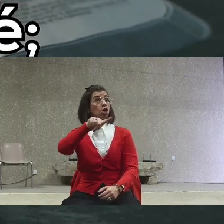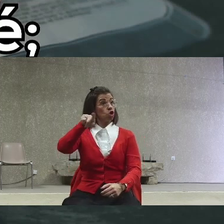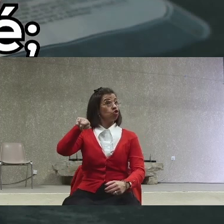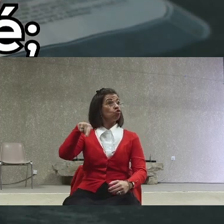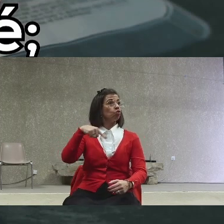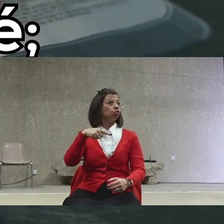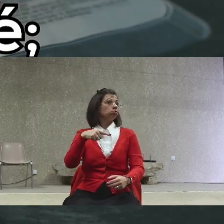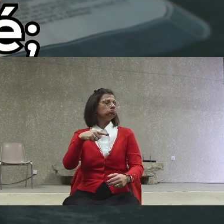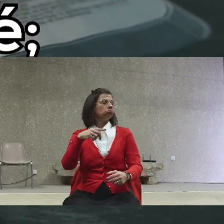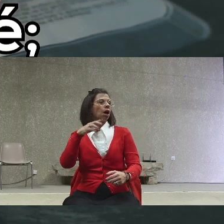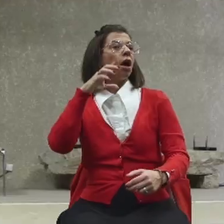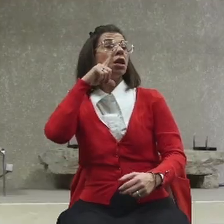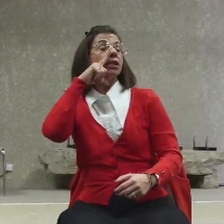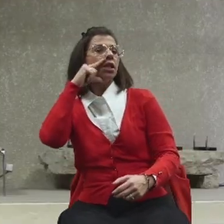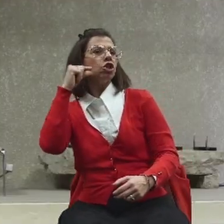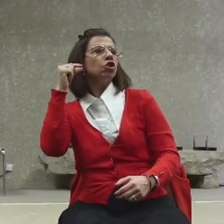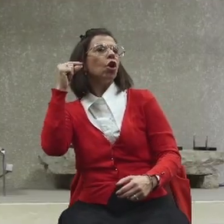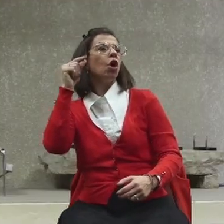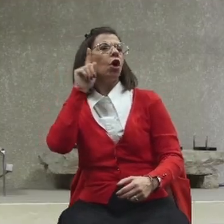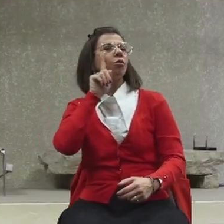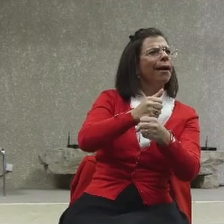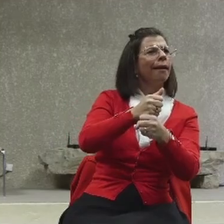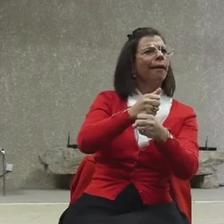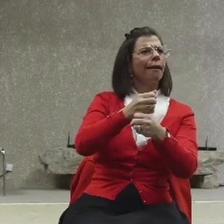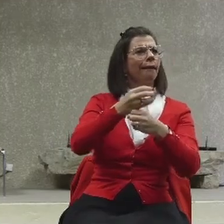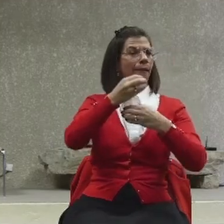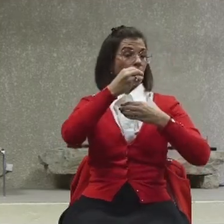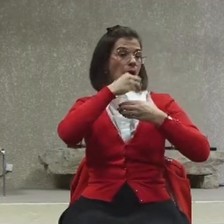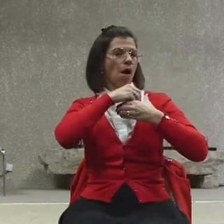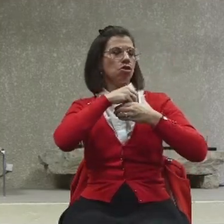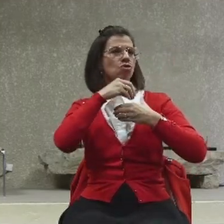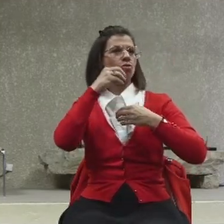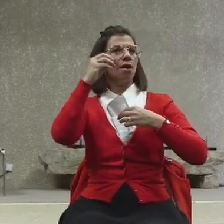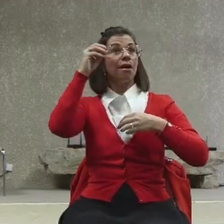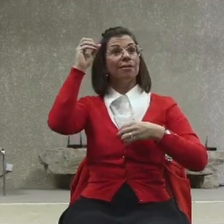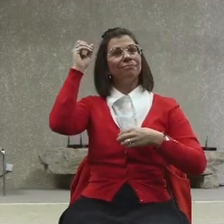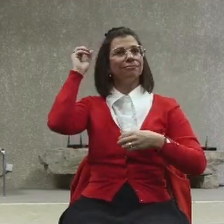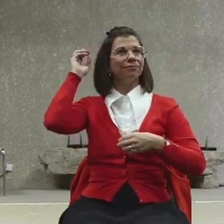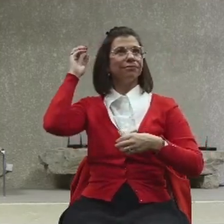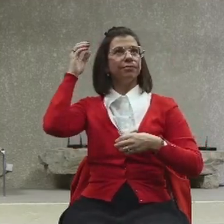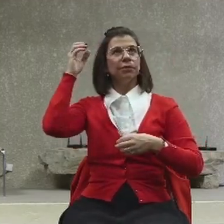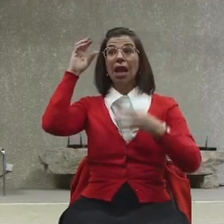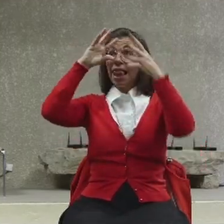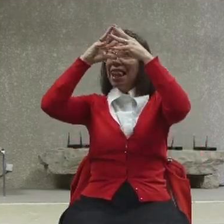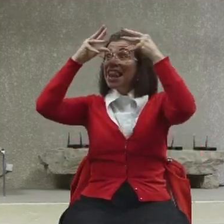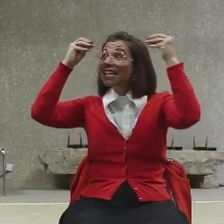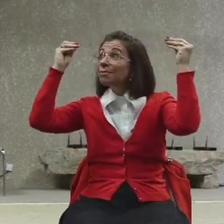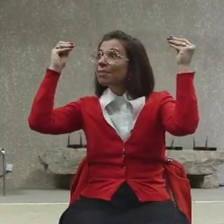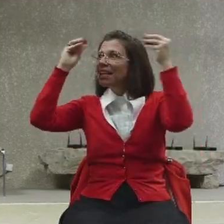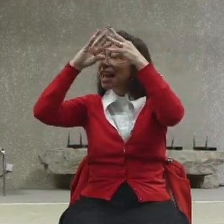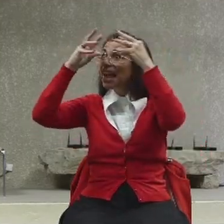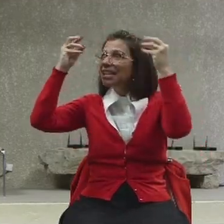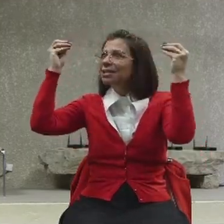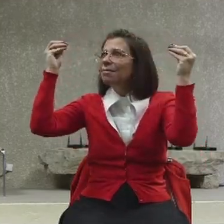ressuscitons ? Nous ressuscitons une nouvelle création, un homme nouveau.